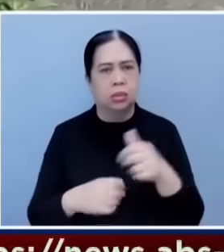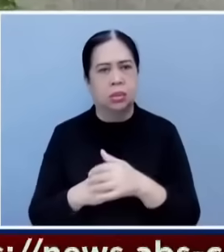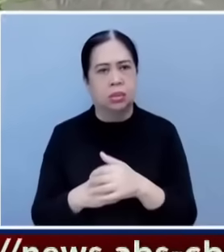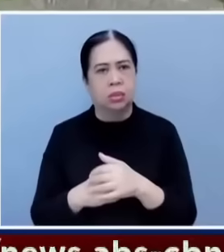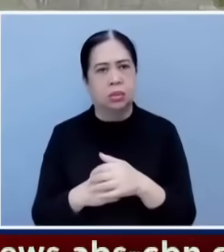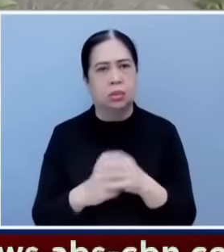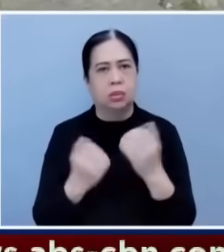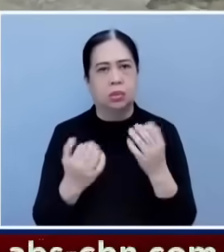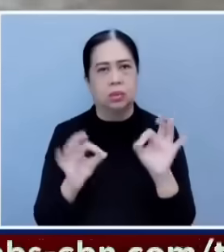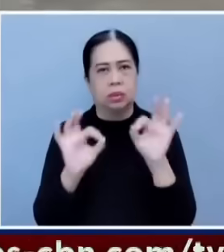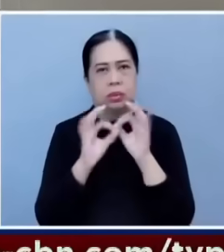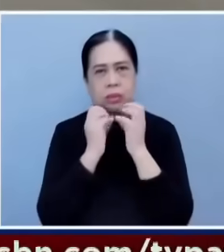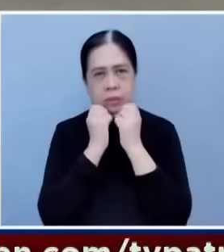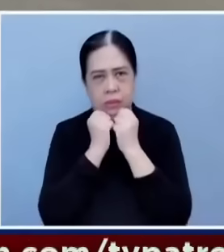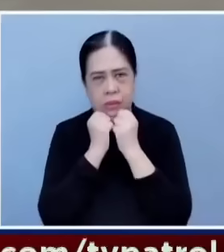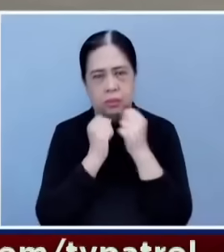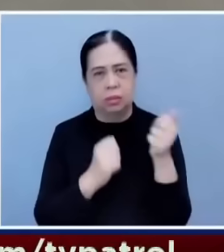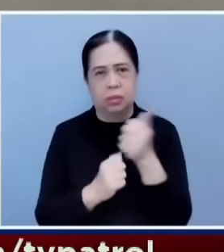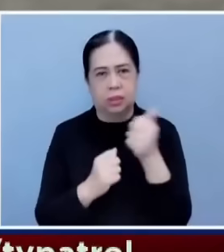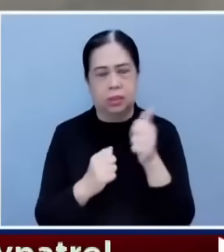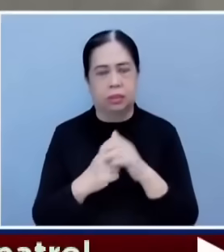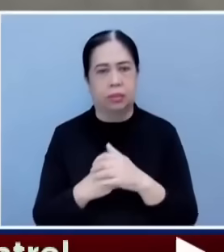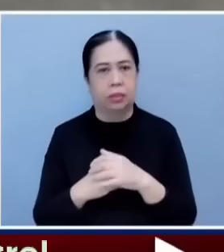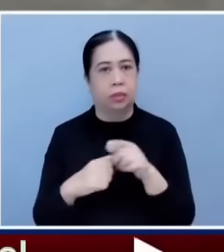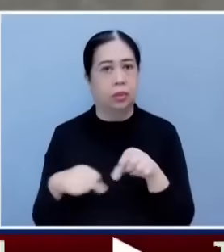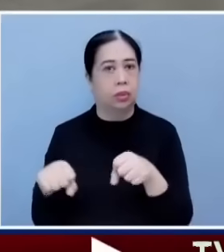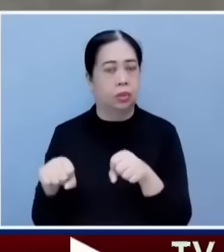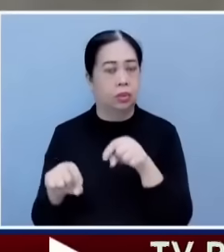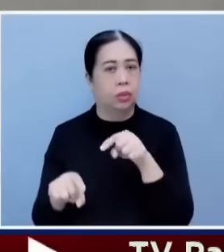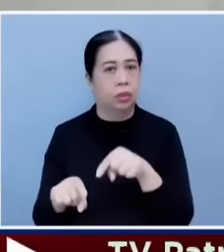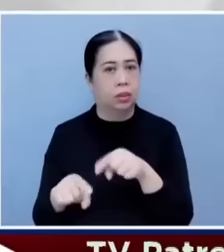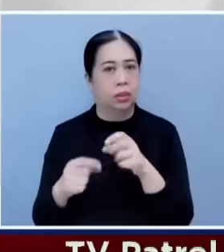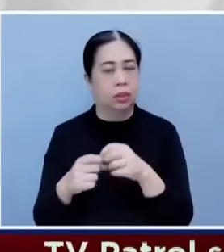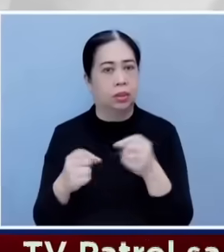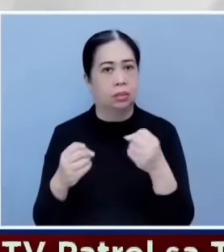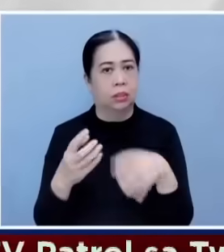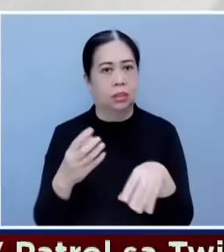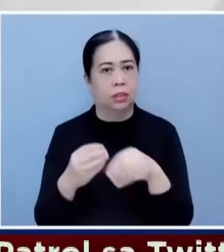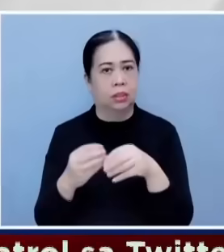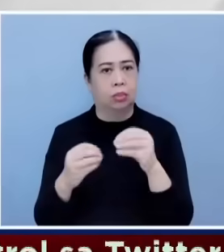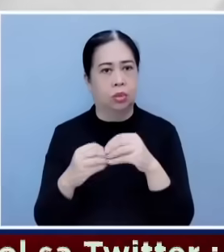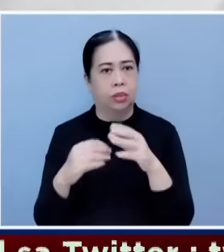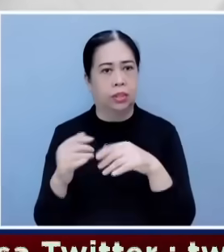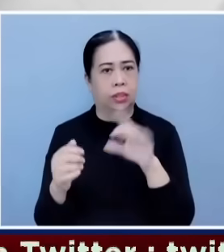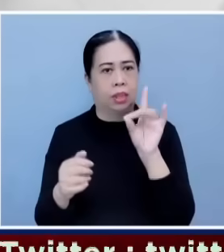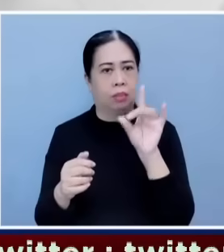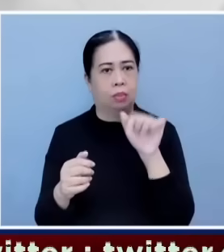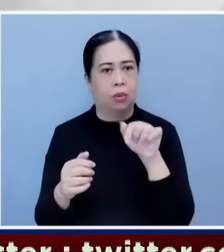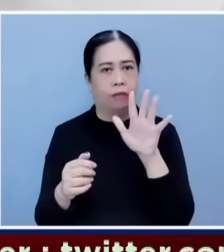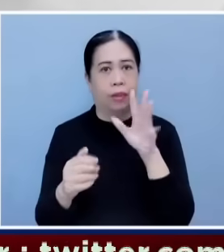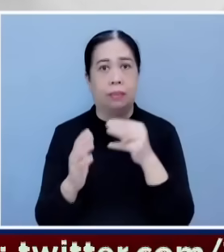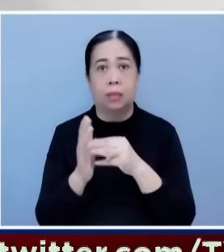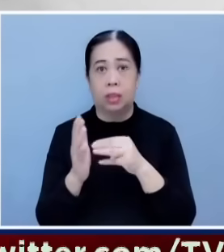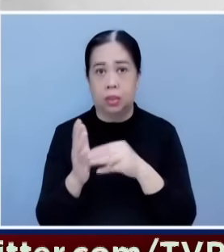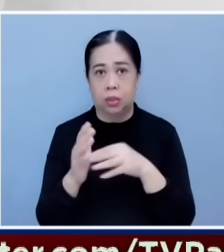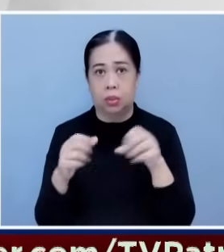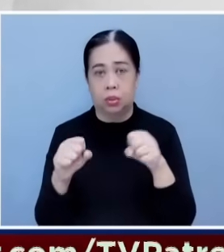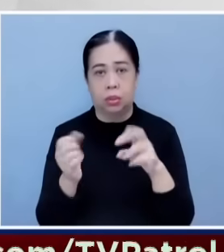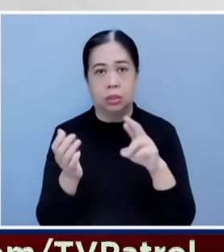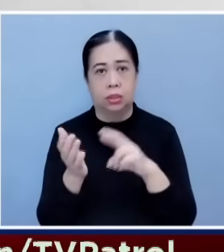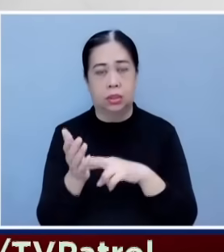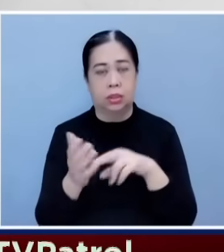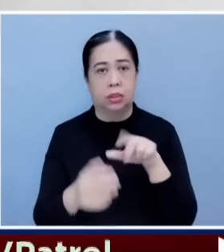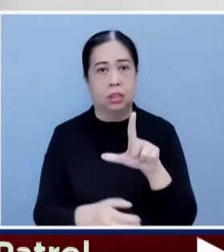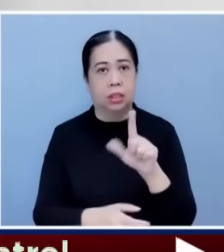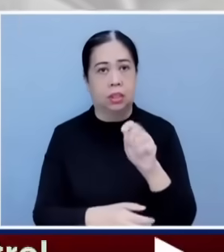masisave ko na pampamasahe. Isa ang motor ni Denden sa madadagdag sa mahigit 8 milyong motorsiklong nakarehistro sa LTO